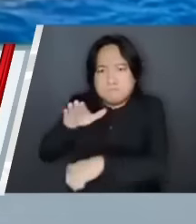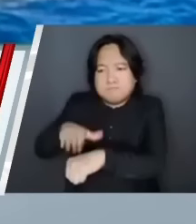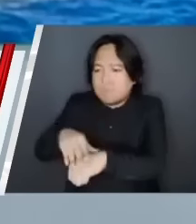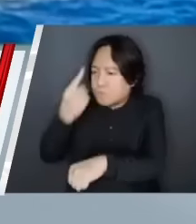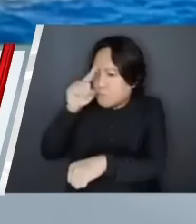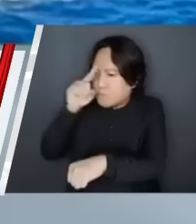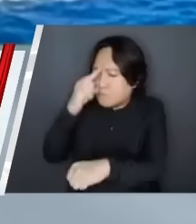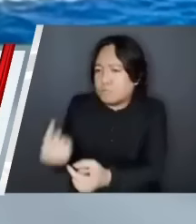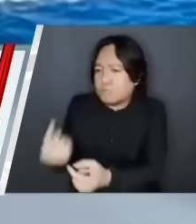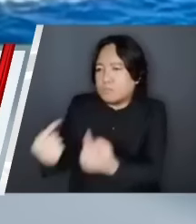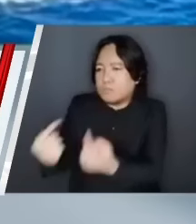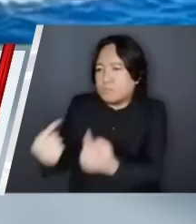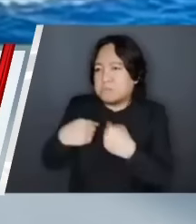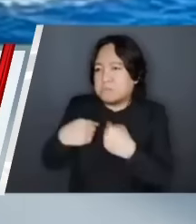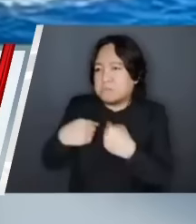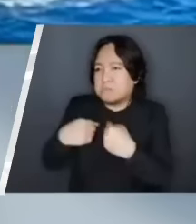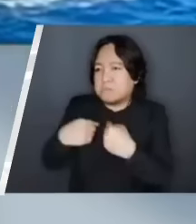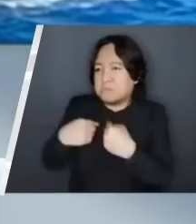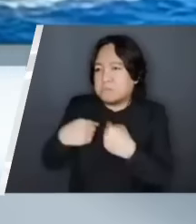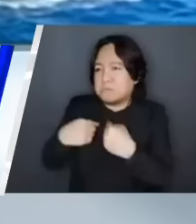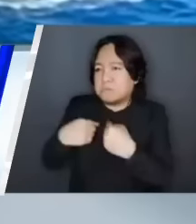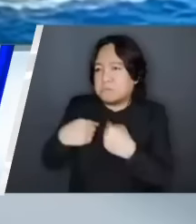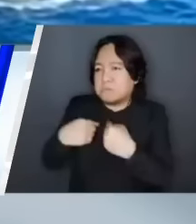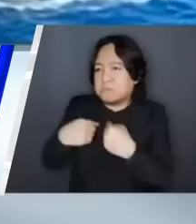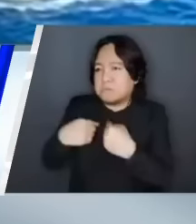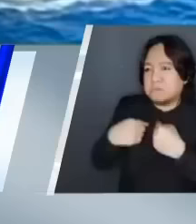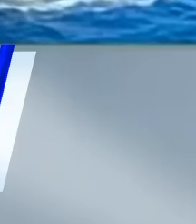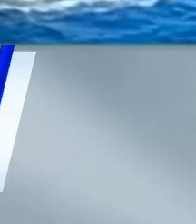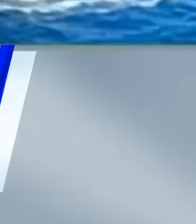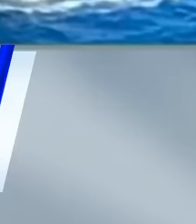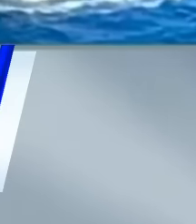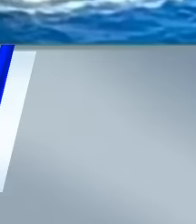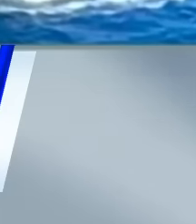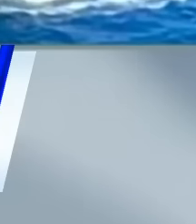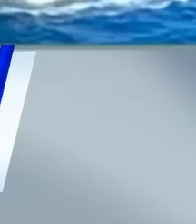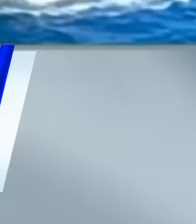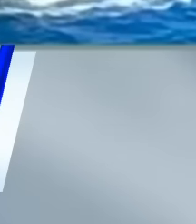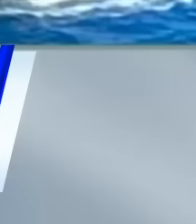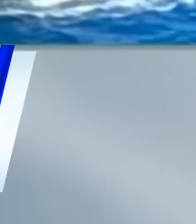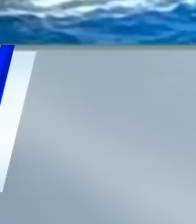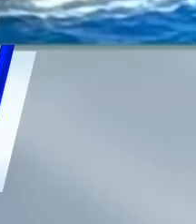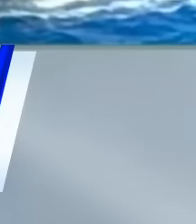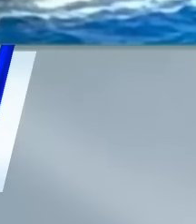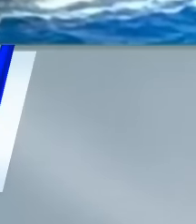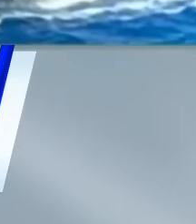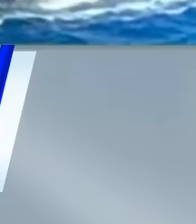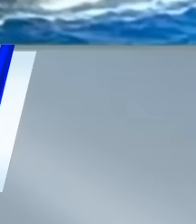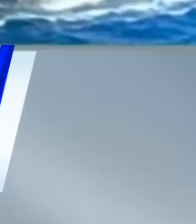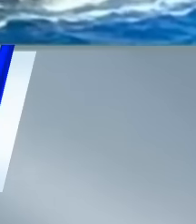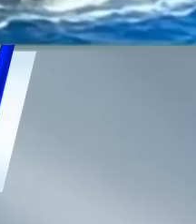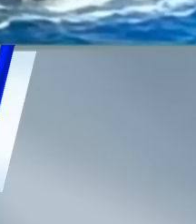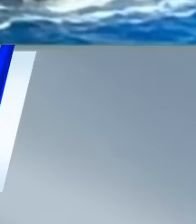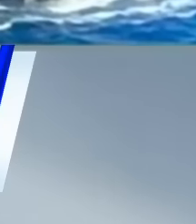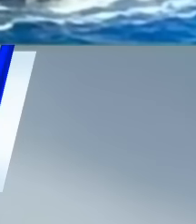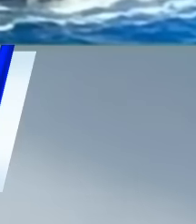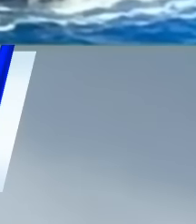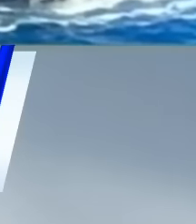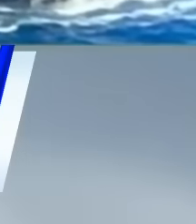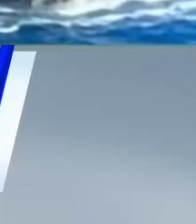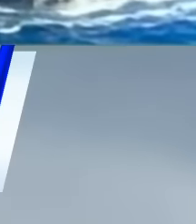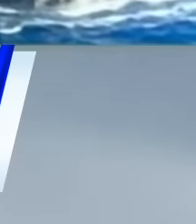exercises, PASEX exercises with the Royal Malaysian Navy sa Kota Kinabalu sa Malaysia,